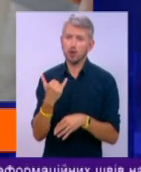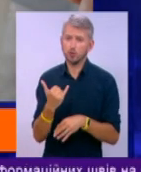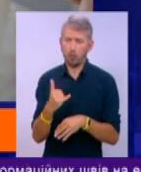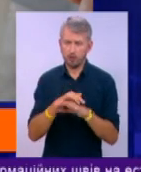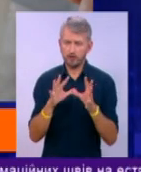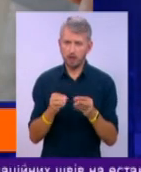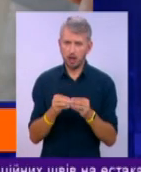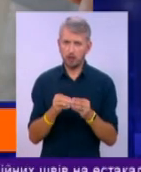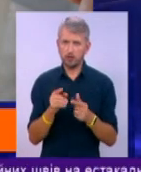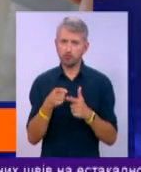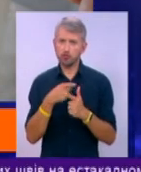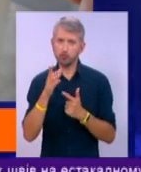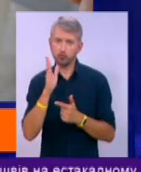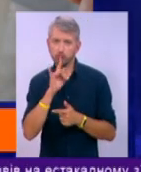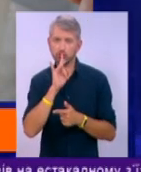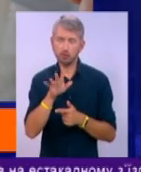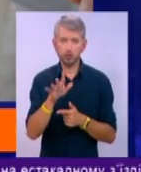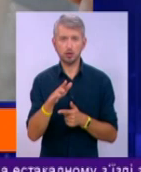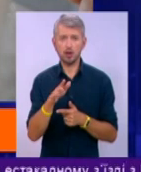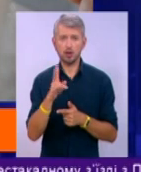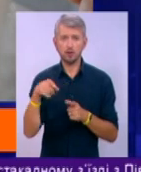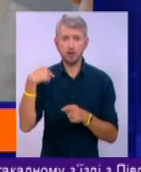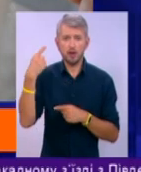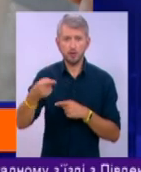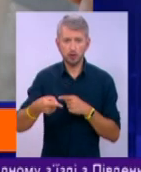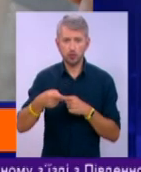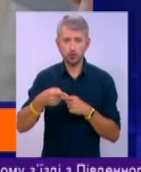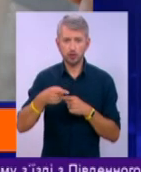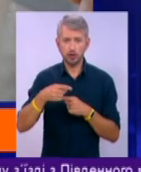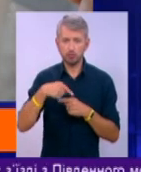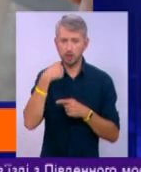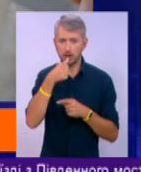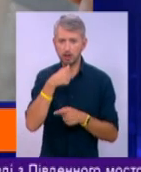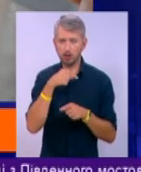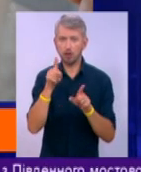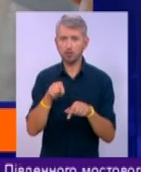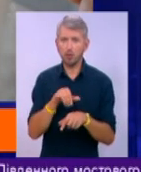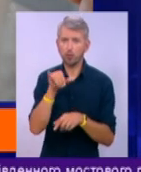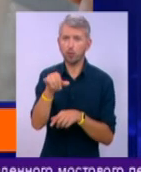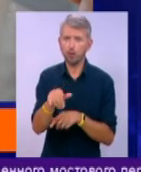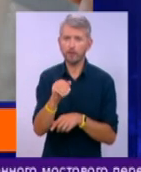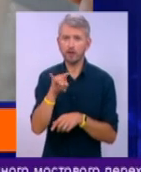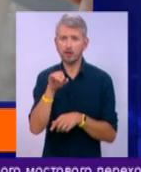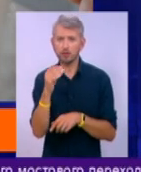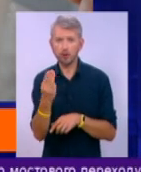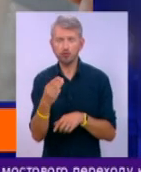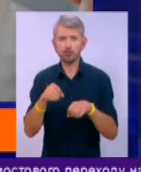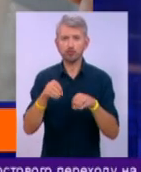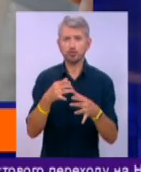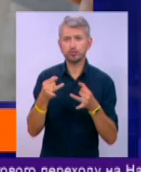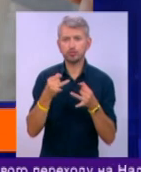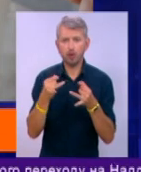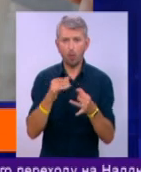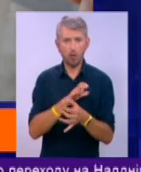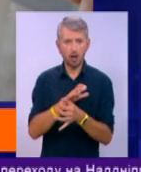взагалі? Чи буде на слідуючий рік теж ці поклони, вирішення олігархів? І